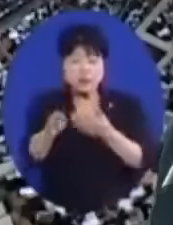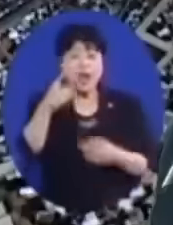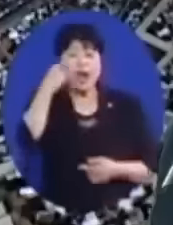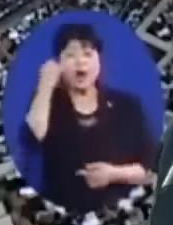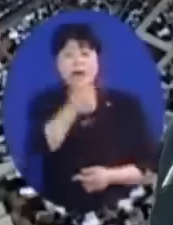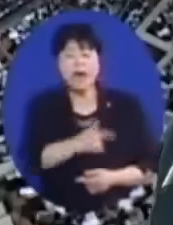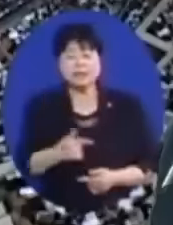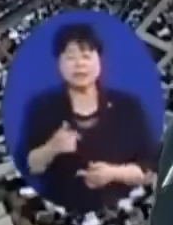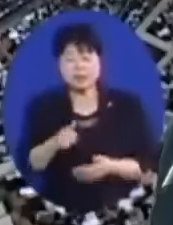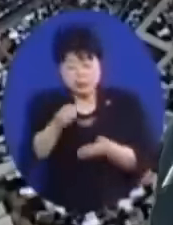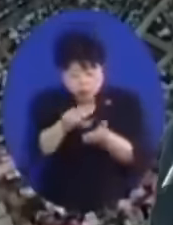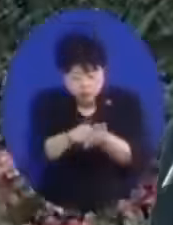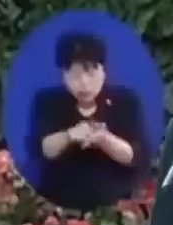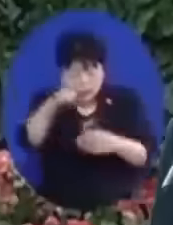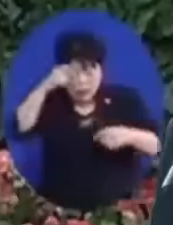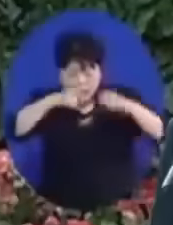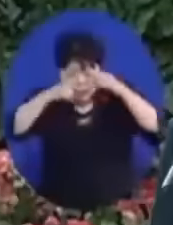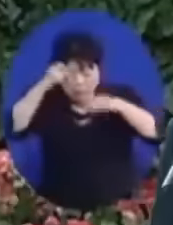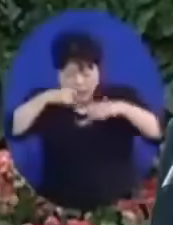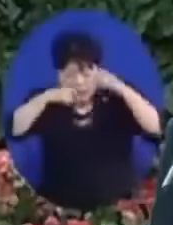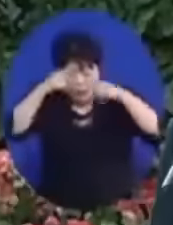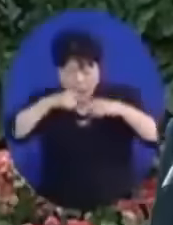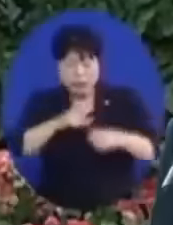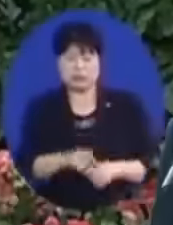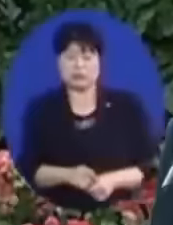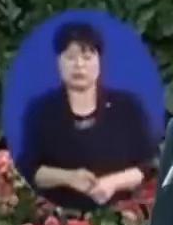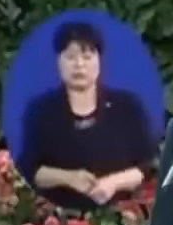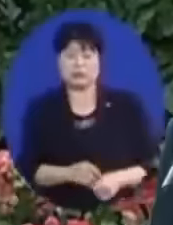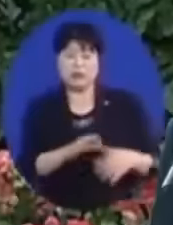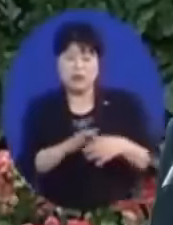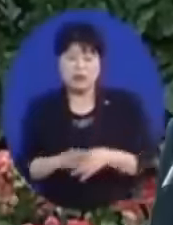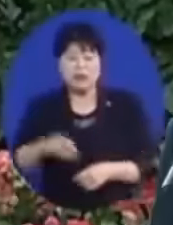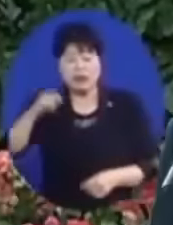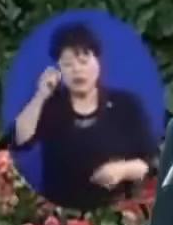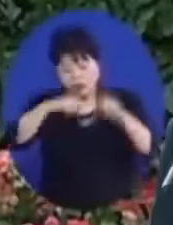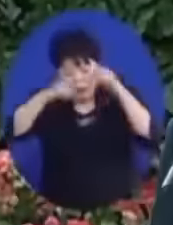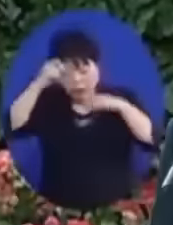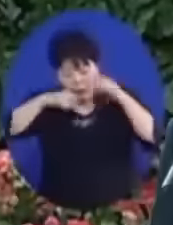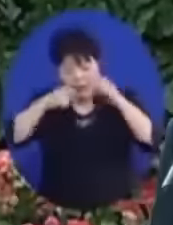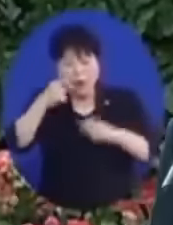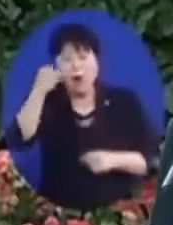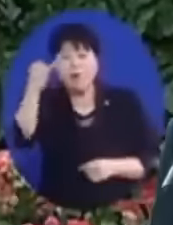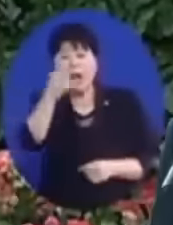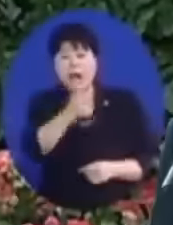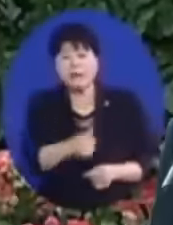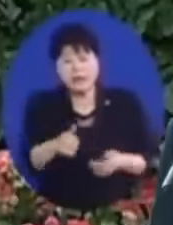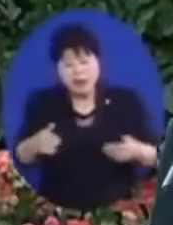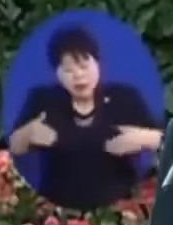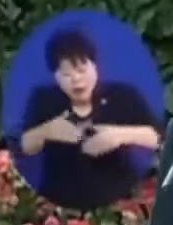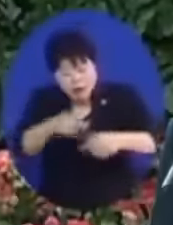어머니 가슴에 얼굴을 묻고 하염없이 며칠간을 말도 못하고 울기만 했습니다.